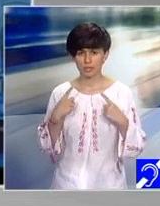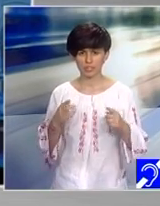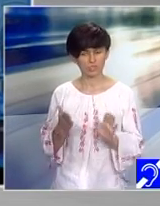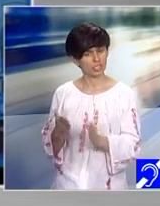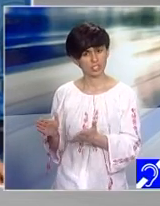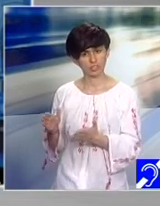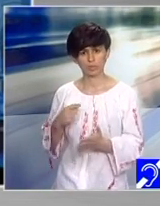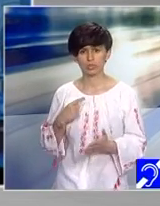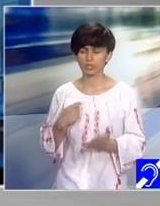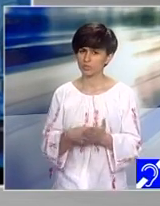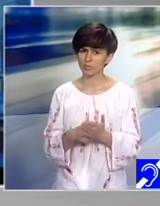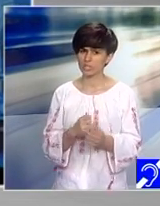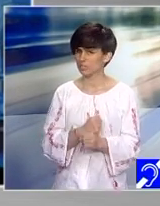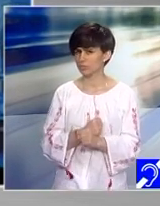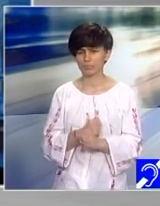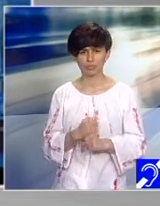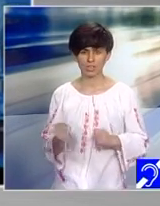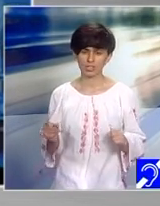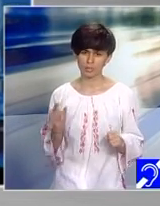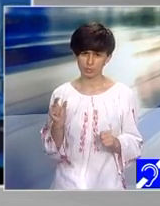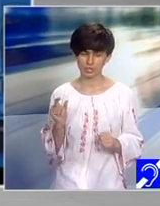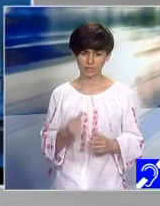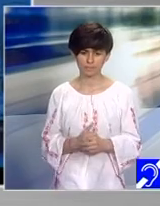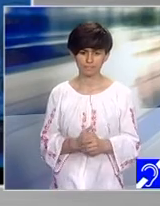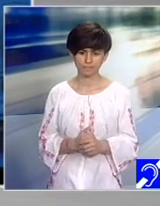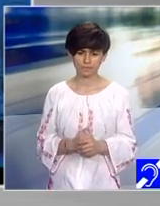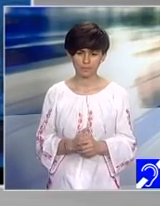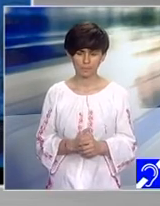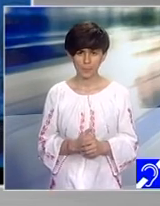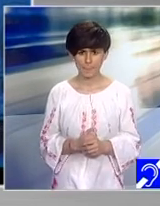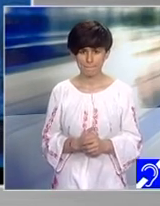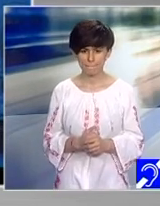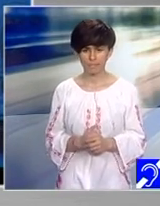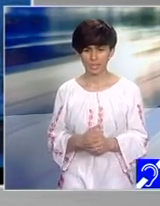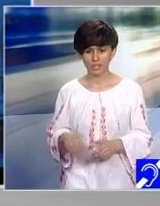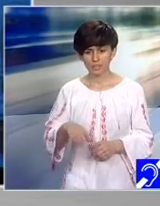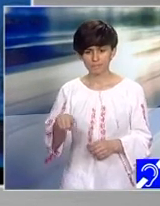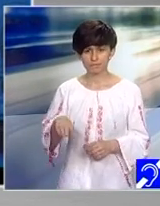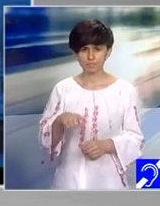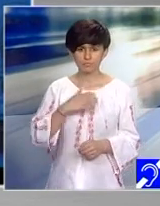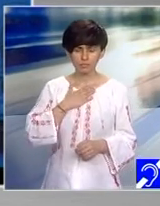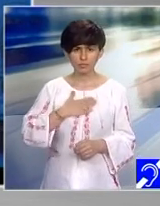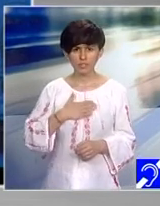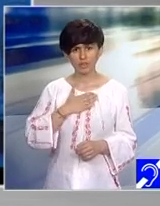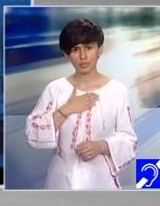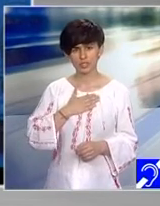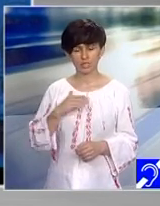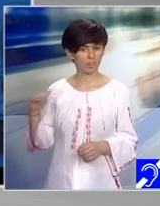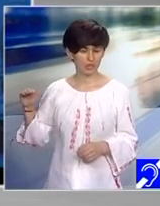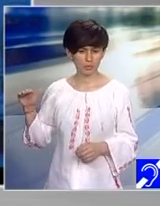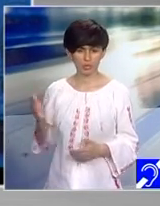foarte slab. Cu mărirea din august vor avea cu 30% mai mult decât salariul minim pe economie. Ori noi ne dorim să avem copii care